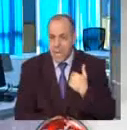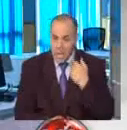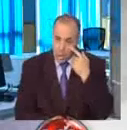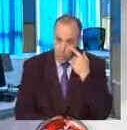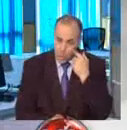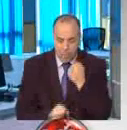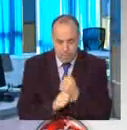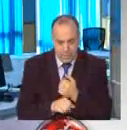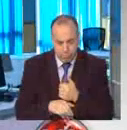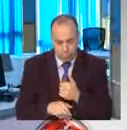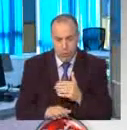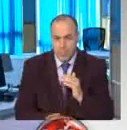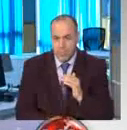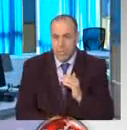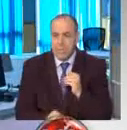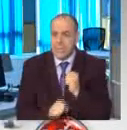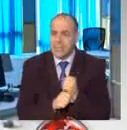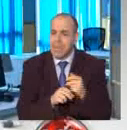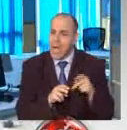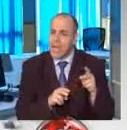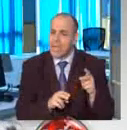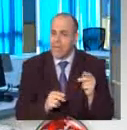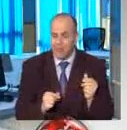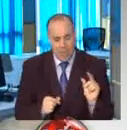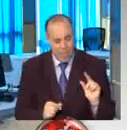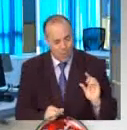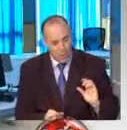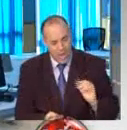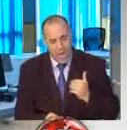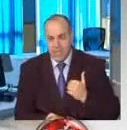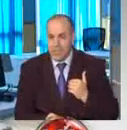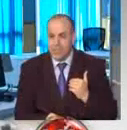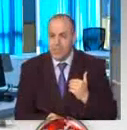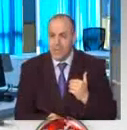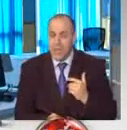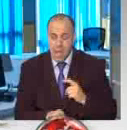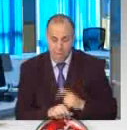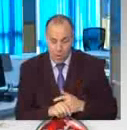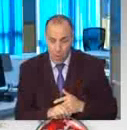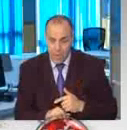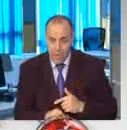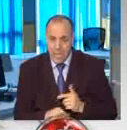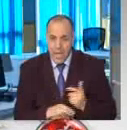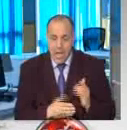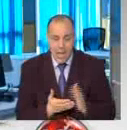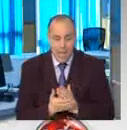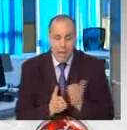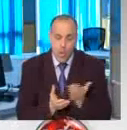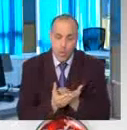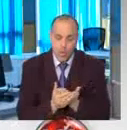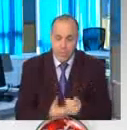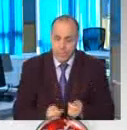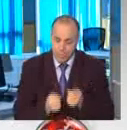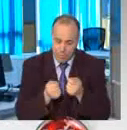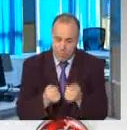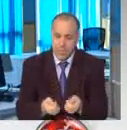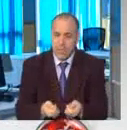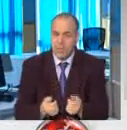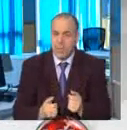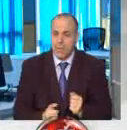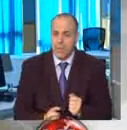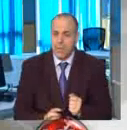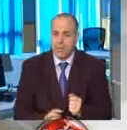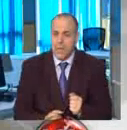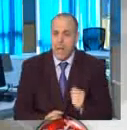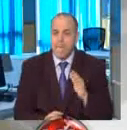طاقة شخصية ومازلت نخدم بالإمكانيات المحدودة اللي عندي. لطن اللي قاعد نحضر في الدوسيه باش نقدمه إن شاء الله